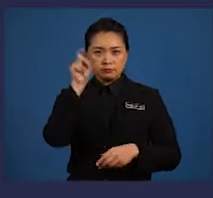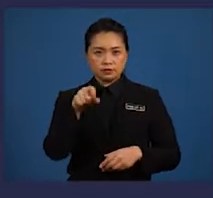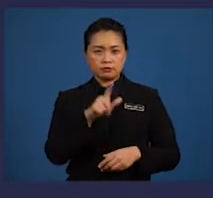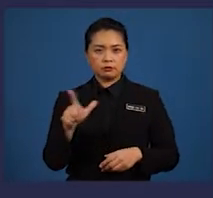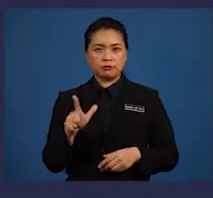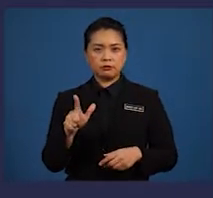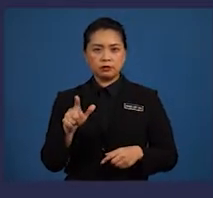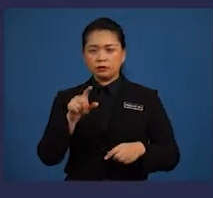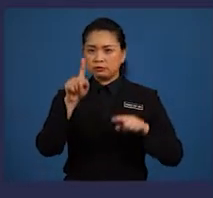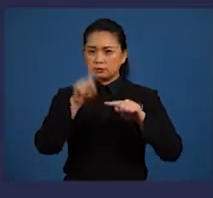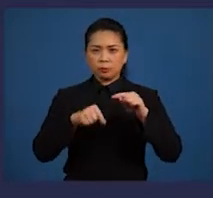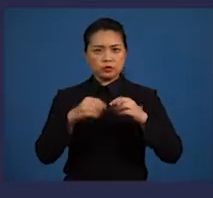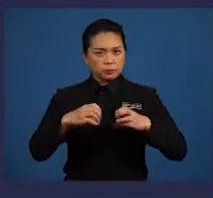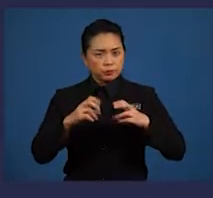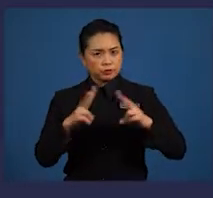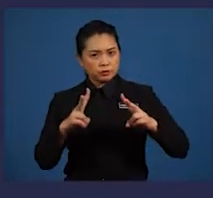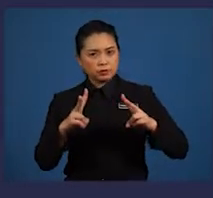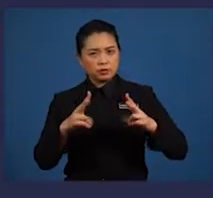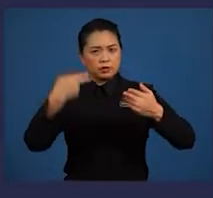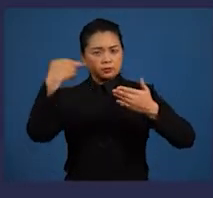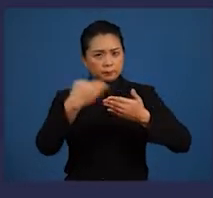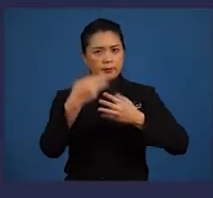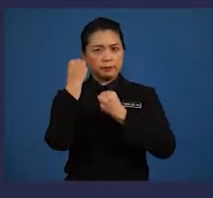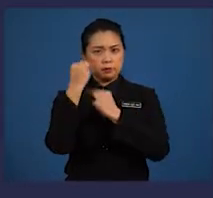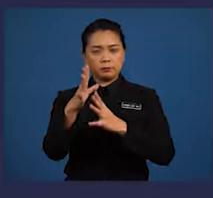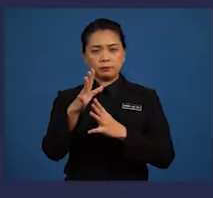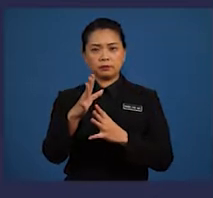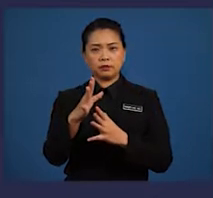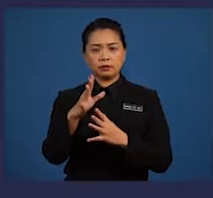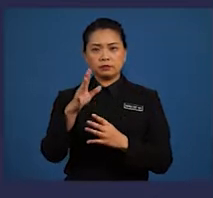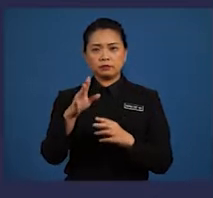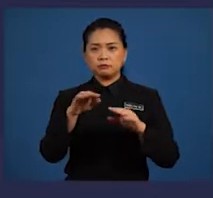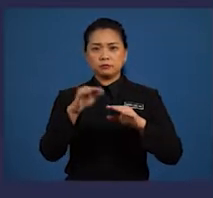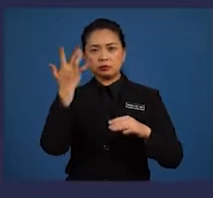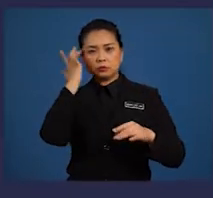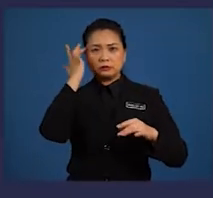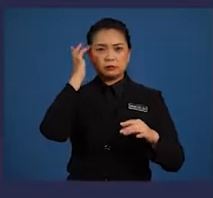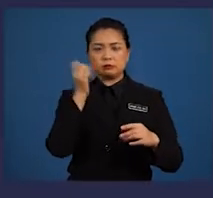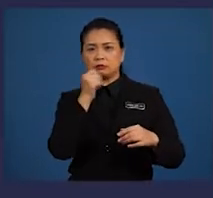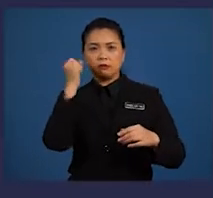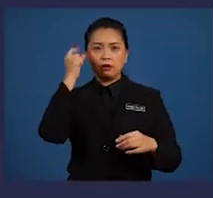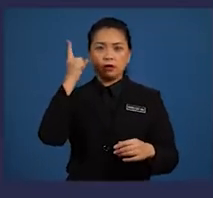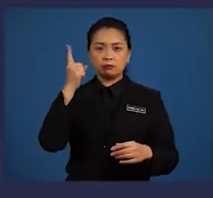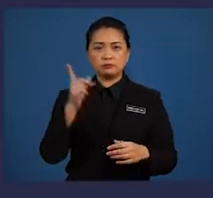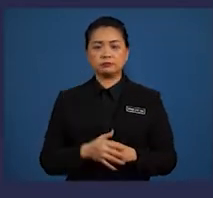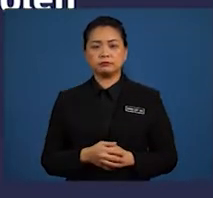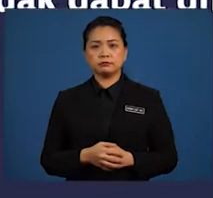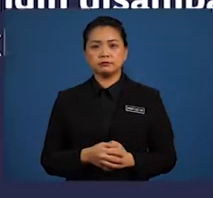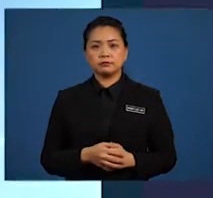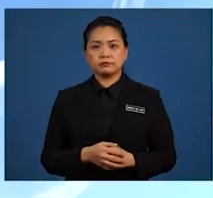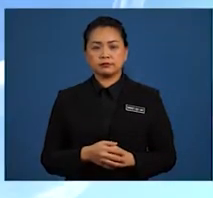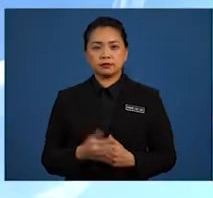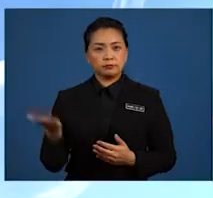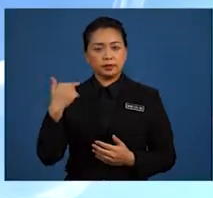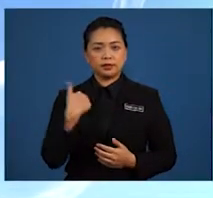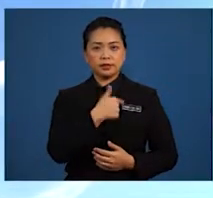tidak terlalu cepat sehingga Gan maklum ajah ingin disampaikan tidak dapat dipahami oleh khalayak